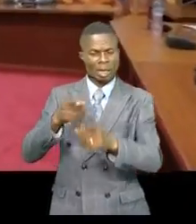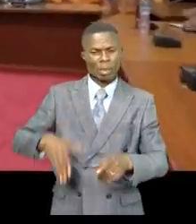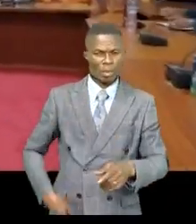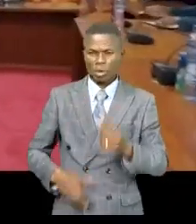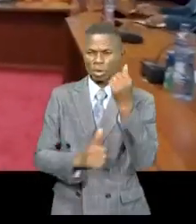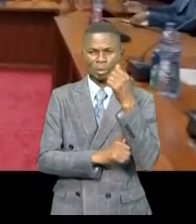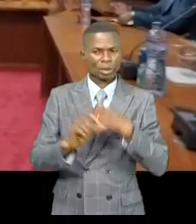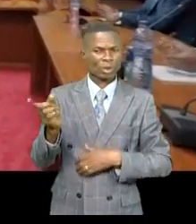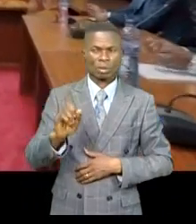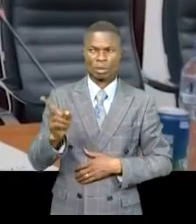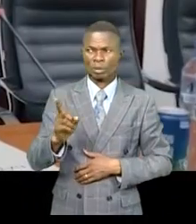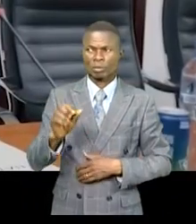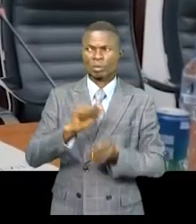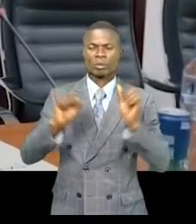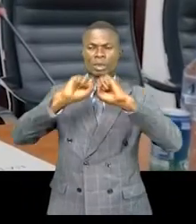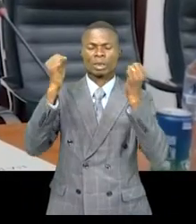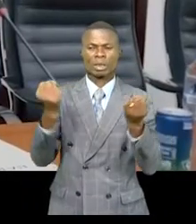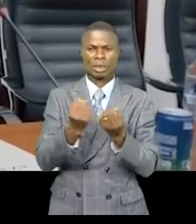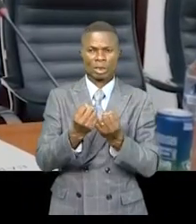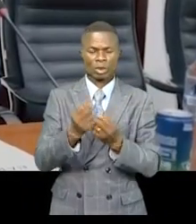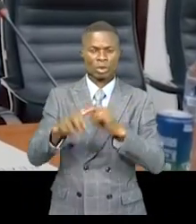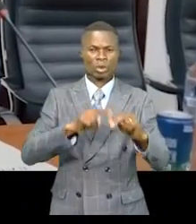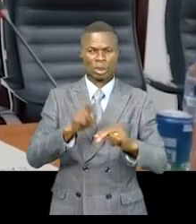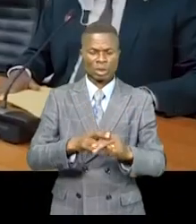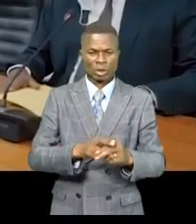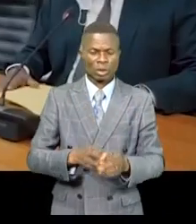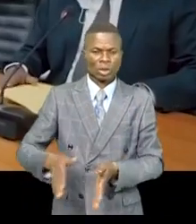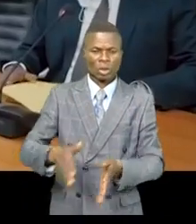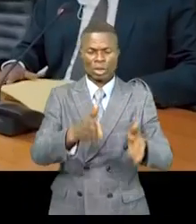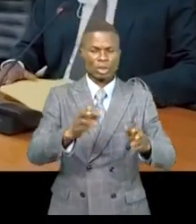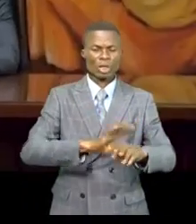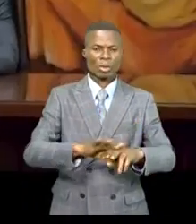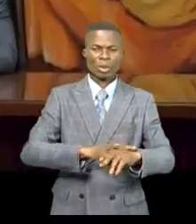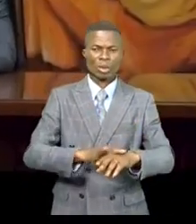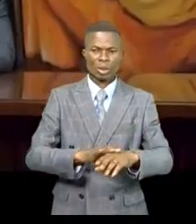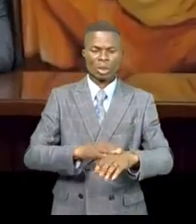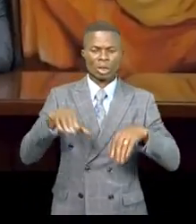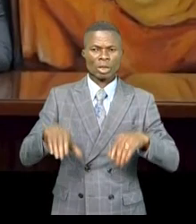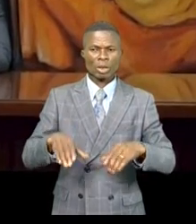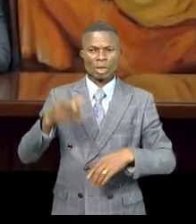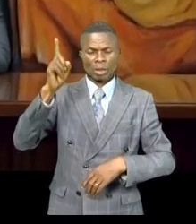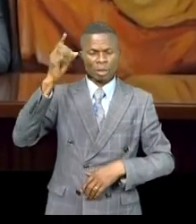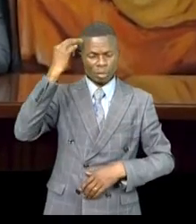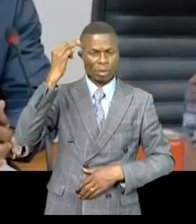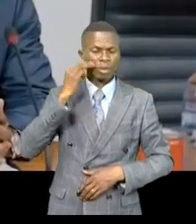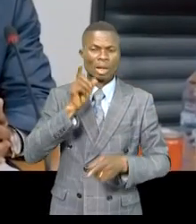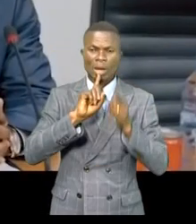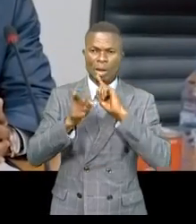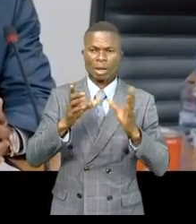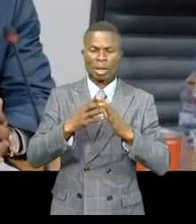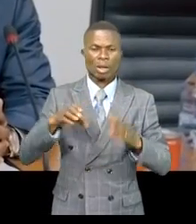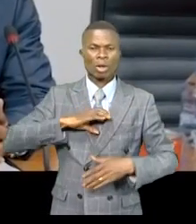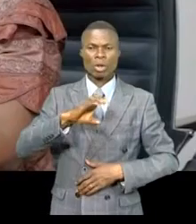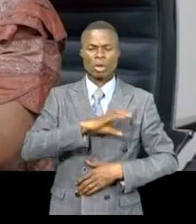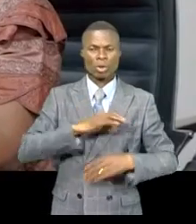le redressement de la Société nationale des chemins de fer du Congo, le chef du gouvernement Jean-Michel Samalukonde Kyenge a échangé avec le comité